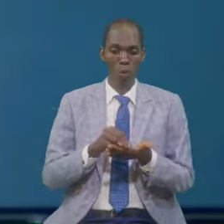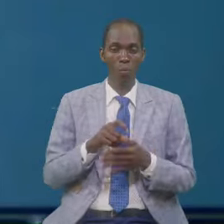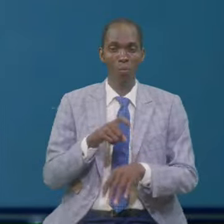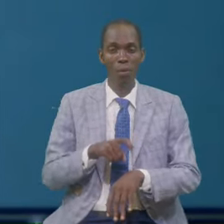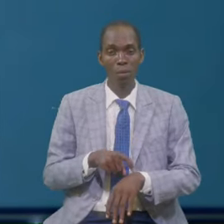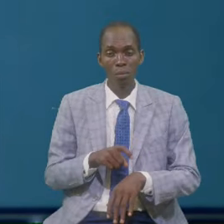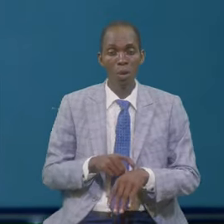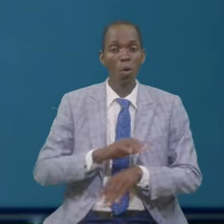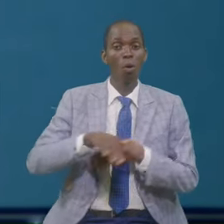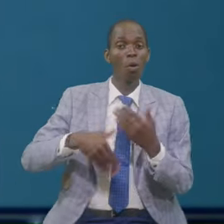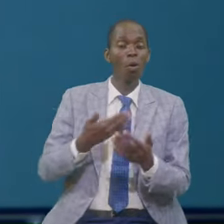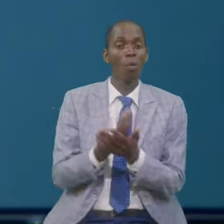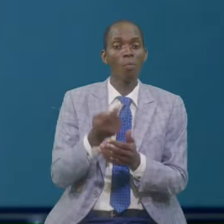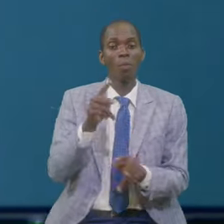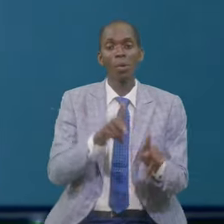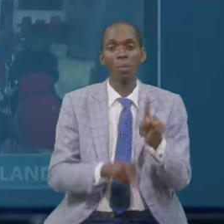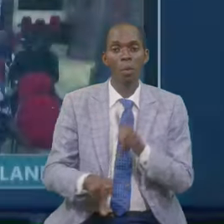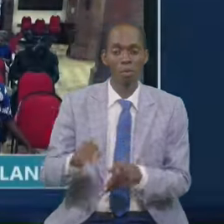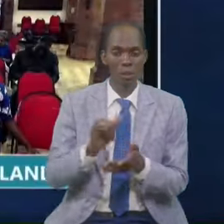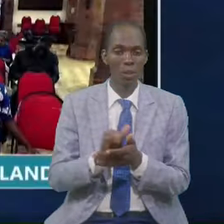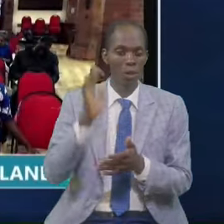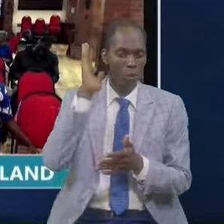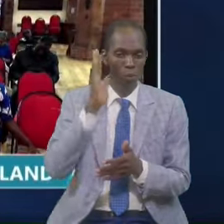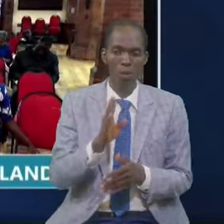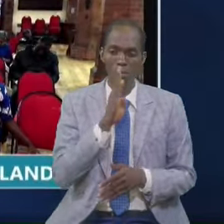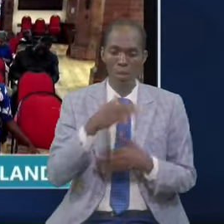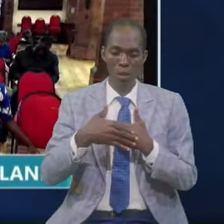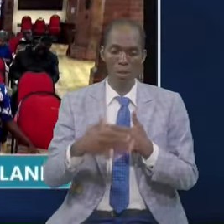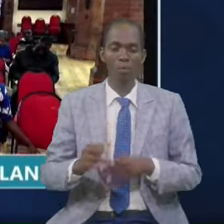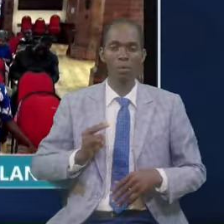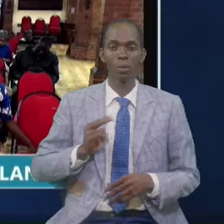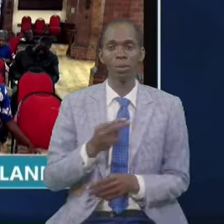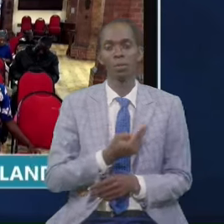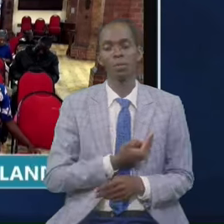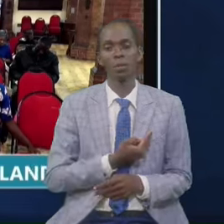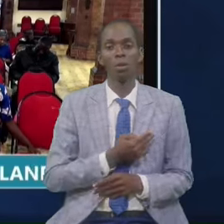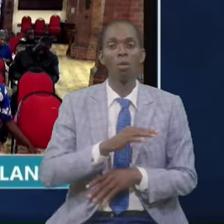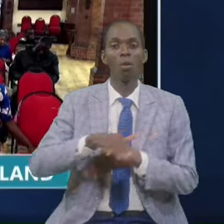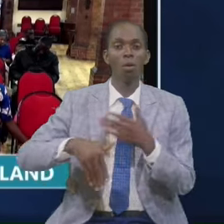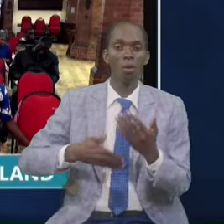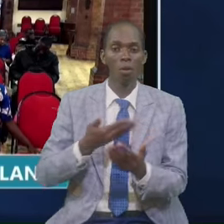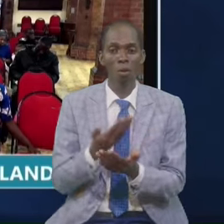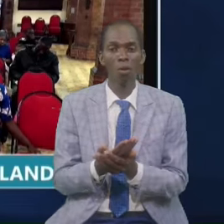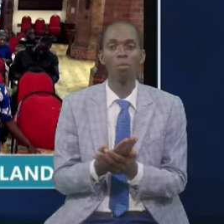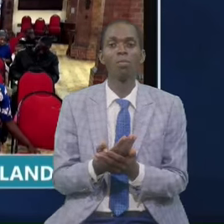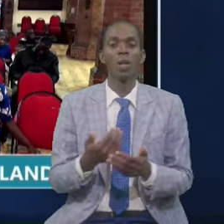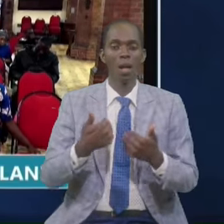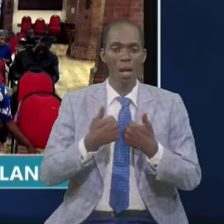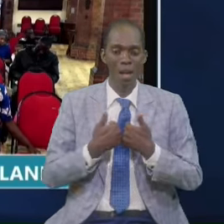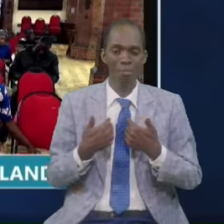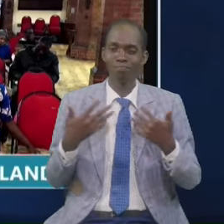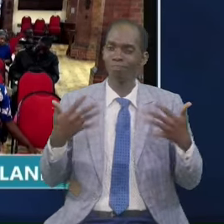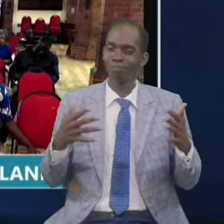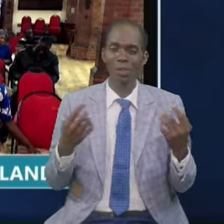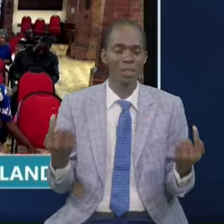the people that will follow us. మనల్ని వెంబడించే వారు అలాగే ఉన్నారు. All have sinned. అందరూ పాపము